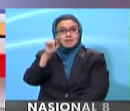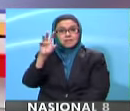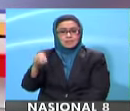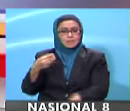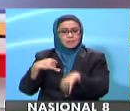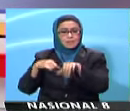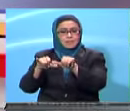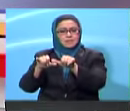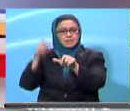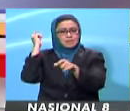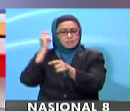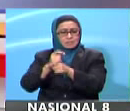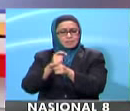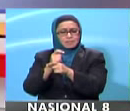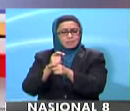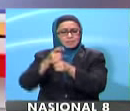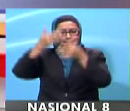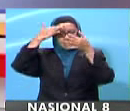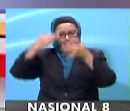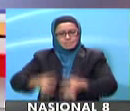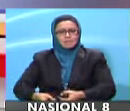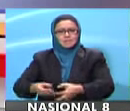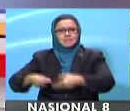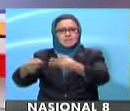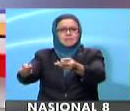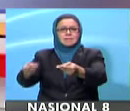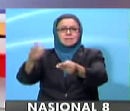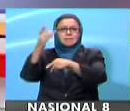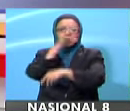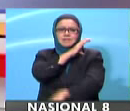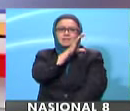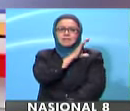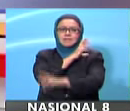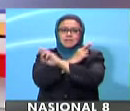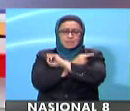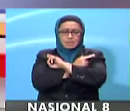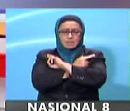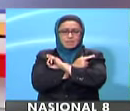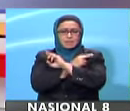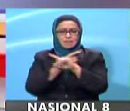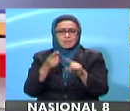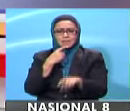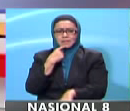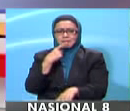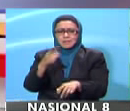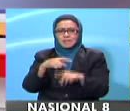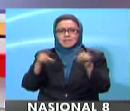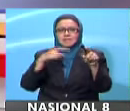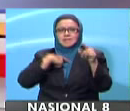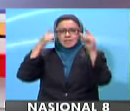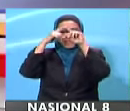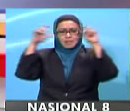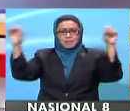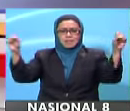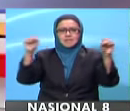masih mengekalkan keputusan untuk merehatkan jurulatih itu. Perkara tersebut dinyatakan Presiden PBATM, Jeneral Tan Sri Raja Muhammad Afandi, Raja